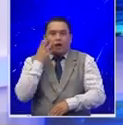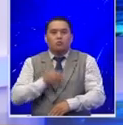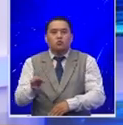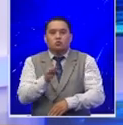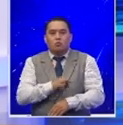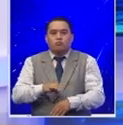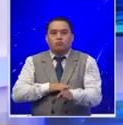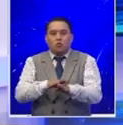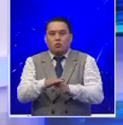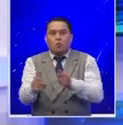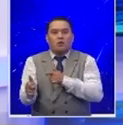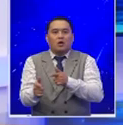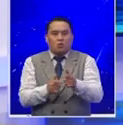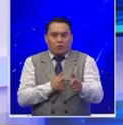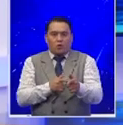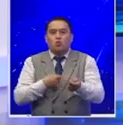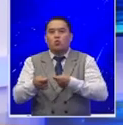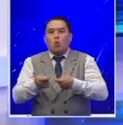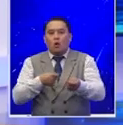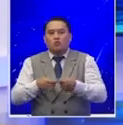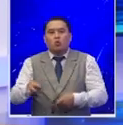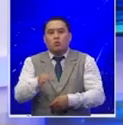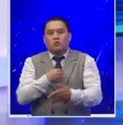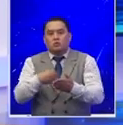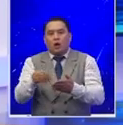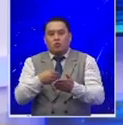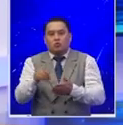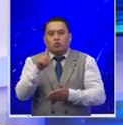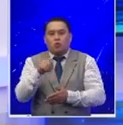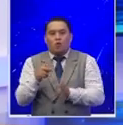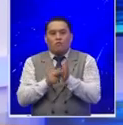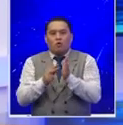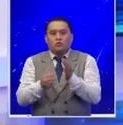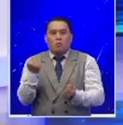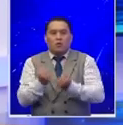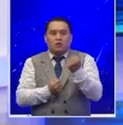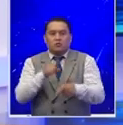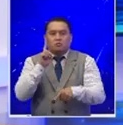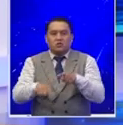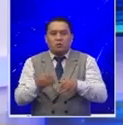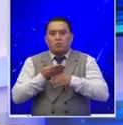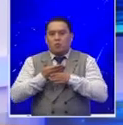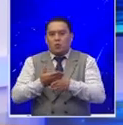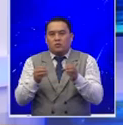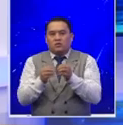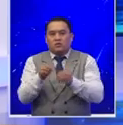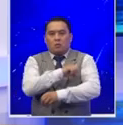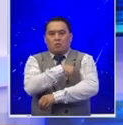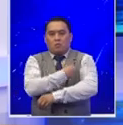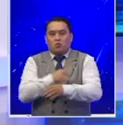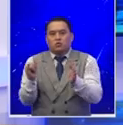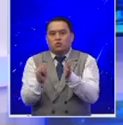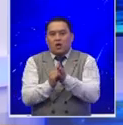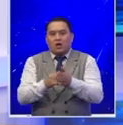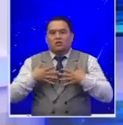область ведет полную подготовку. Руководством области закупаются 180 автомашин скорой помощи. В 10 больницах региона